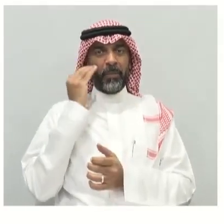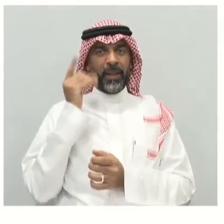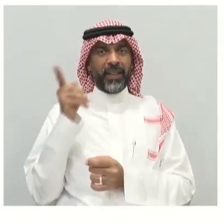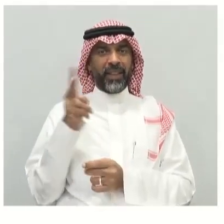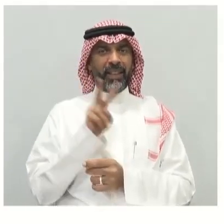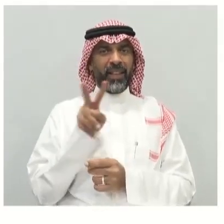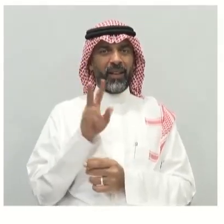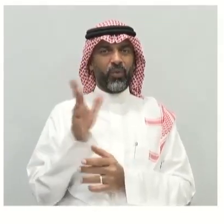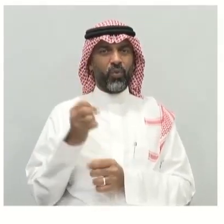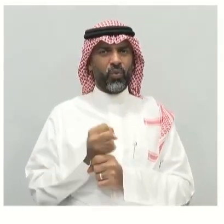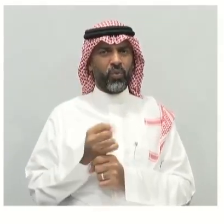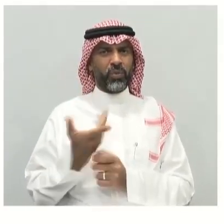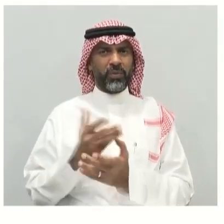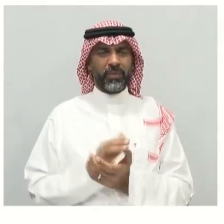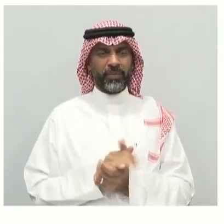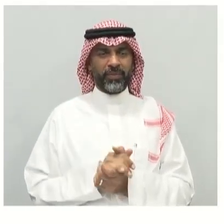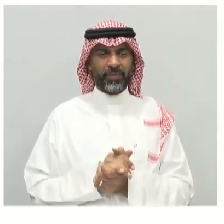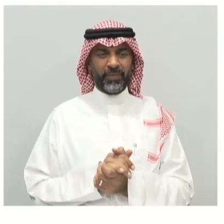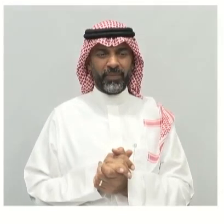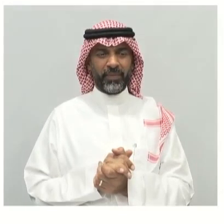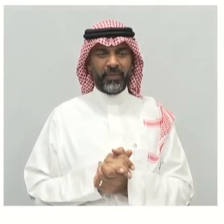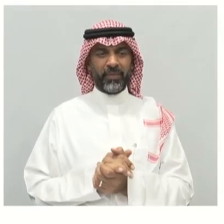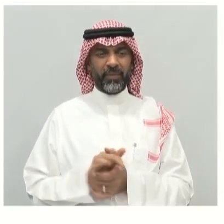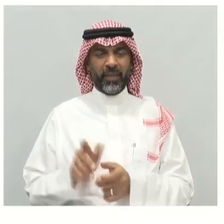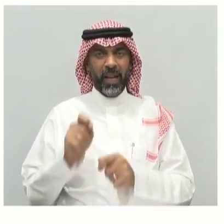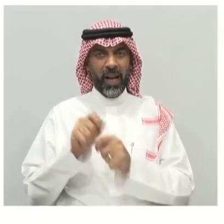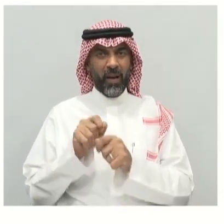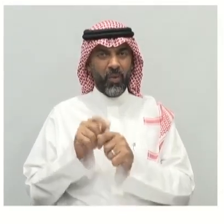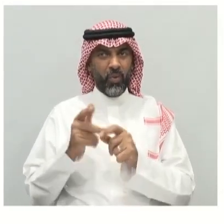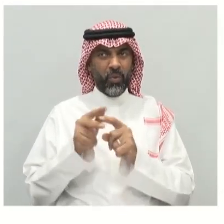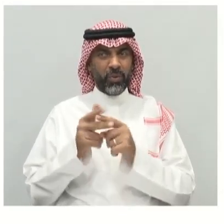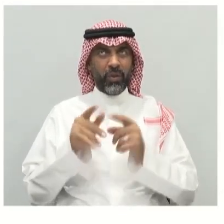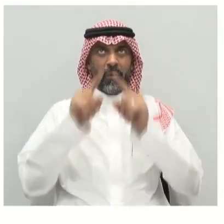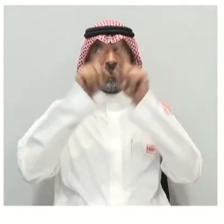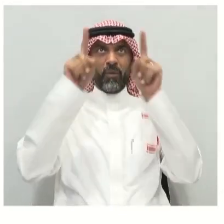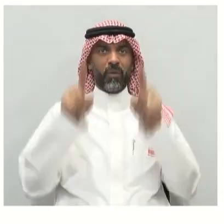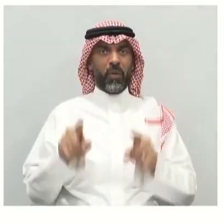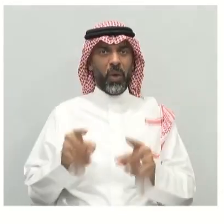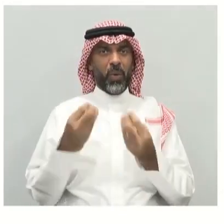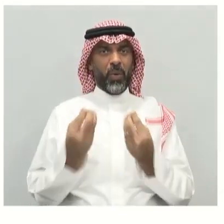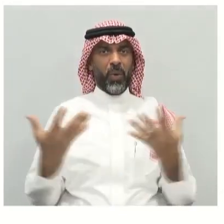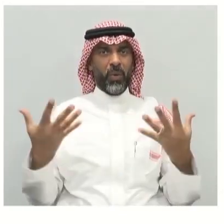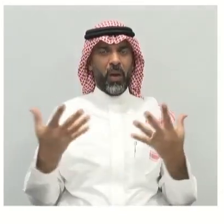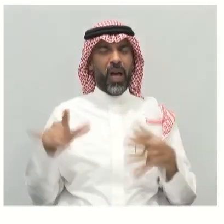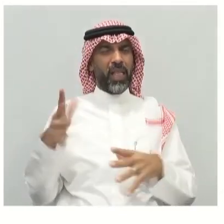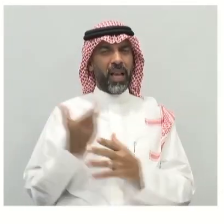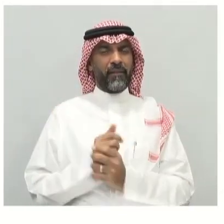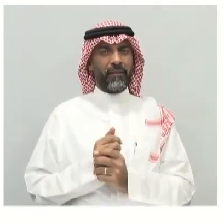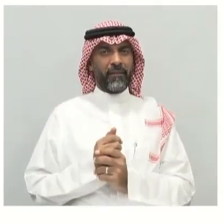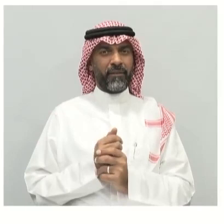ماذا يعملان احسنتم عملوا عمل فني طيب العمل الفني هذا ش